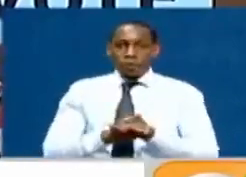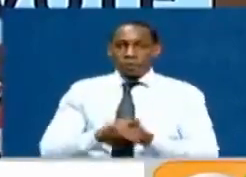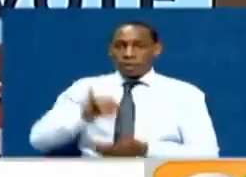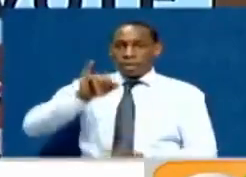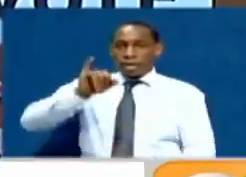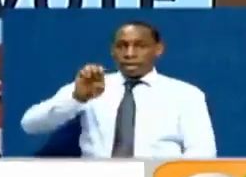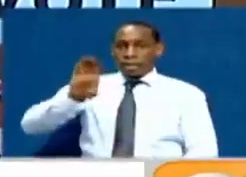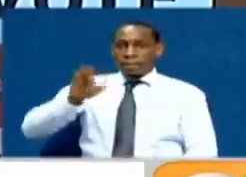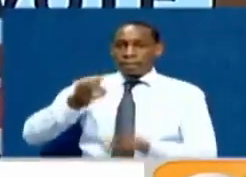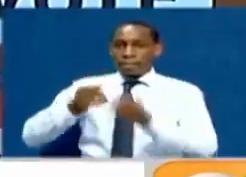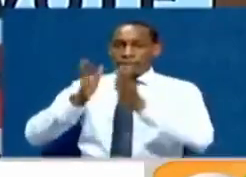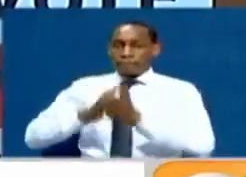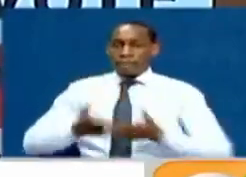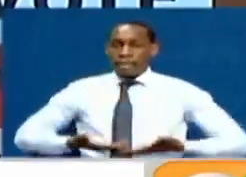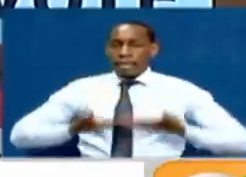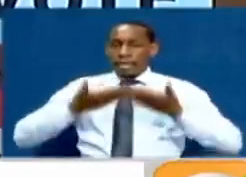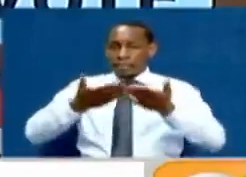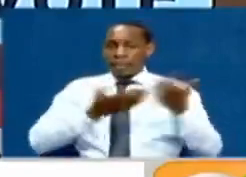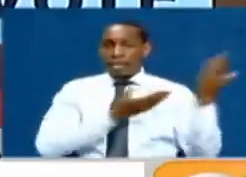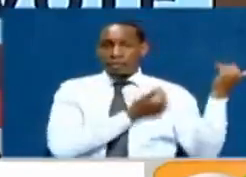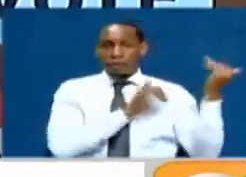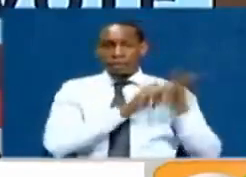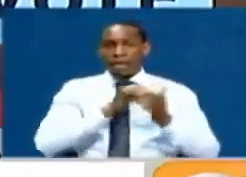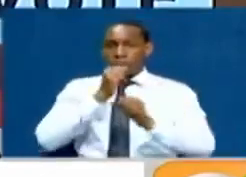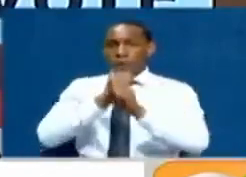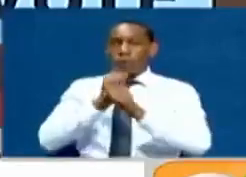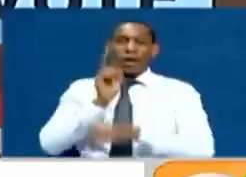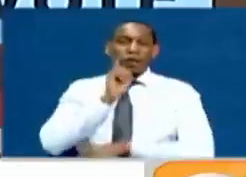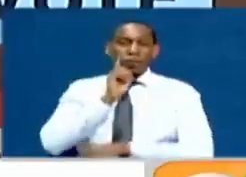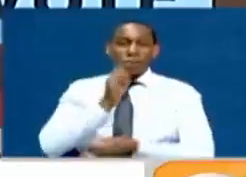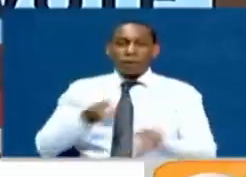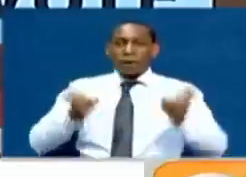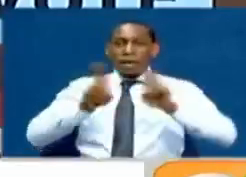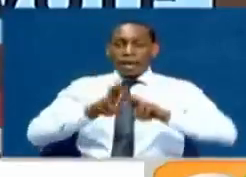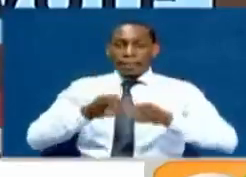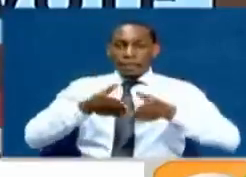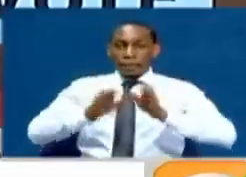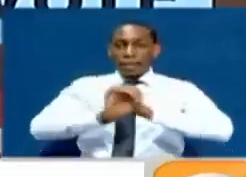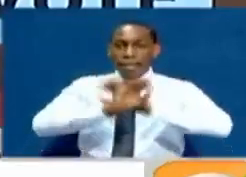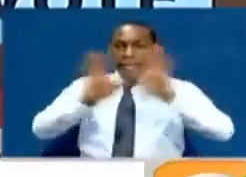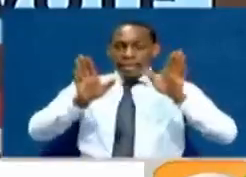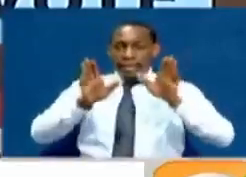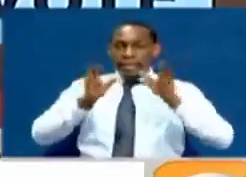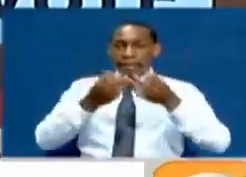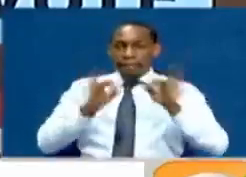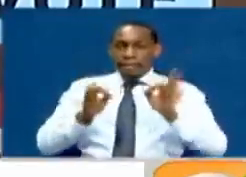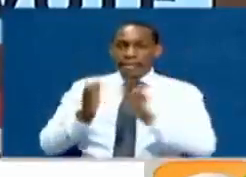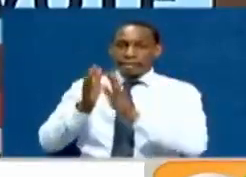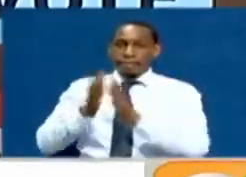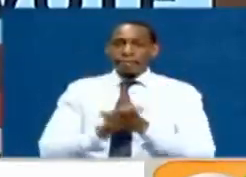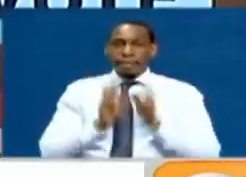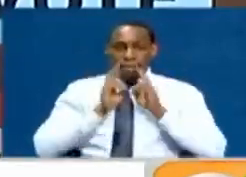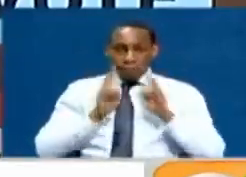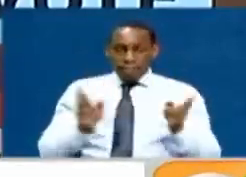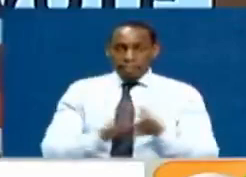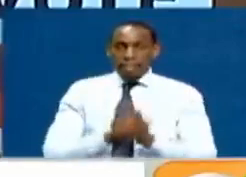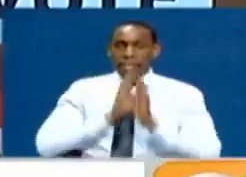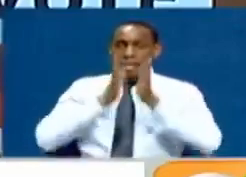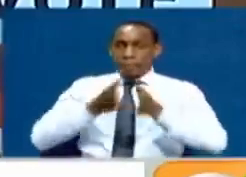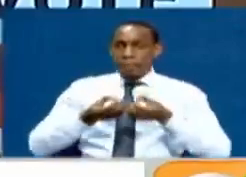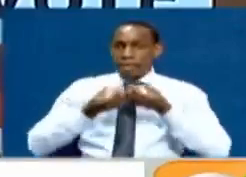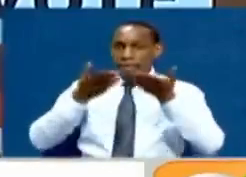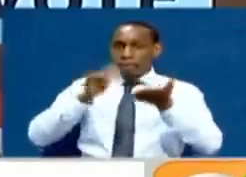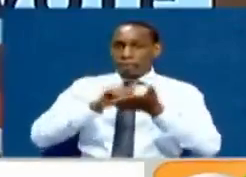wa IEBC wameelezea matumaini kuwa zoezi la hapo kesho litafanyika kwa njia huru na salama. Na kama anavyotuarifu Maryanne